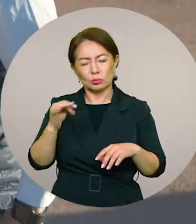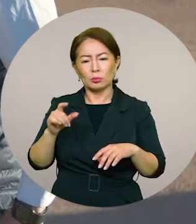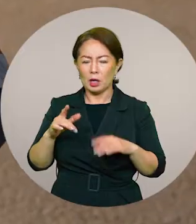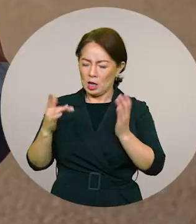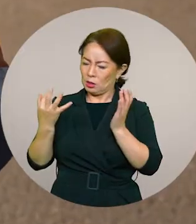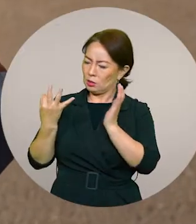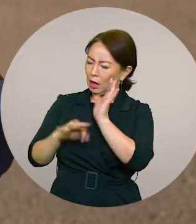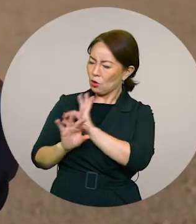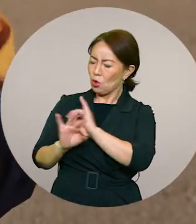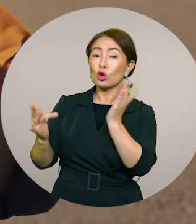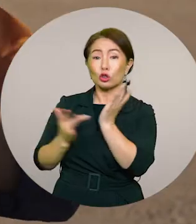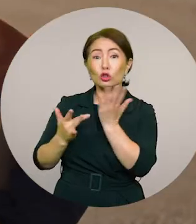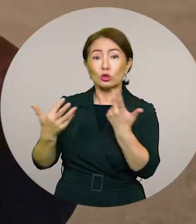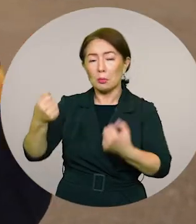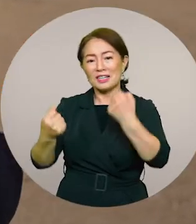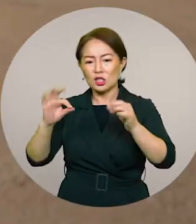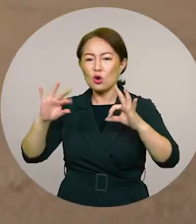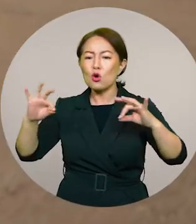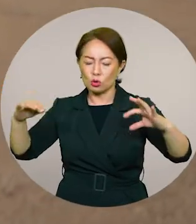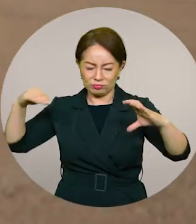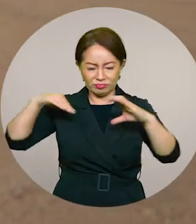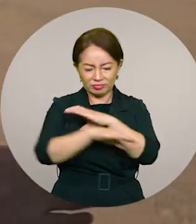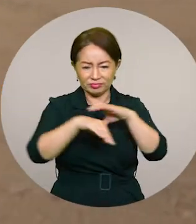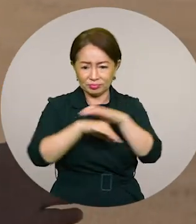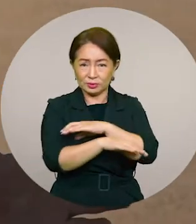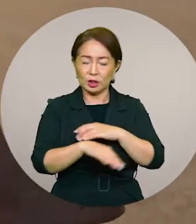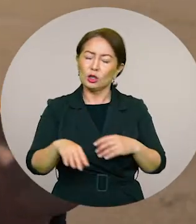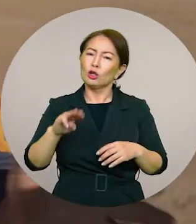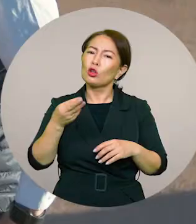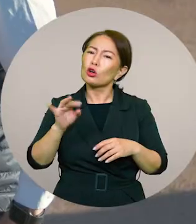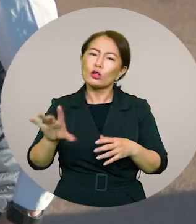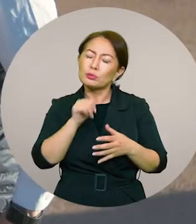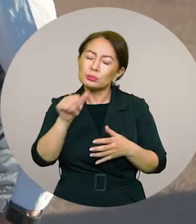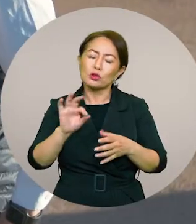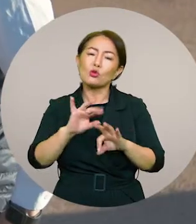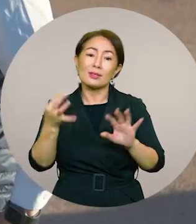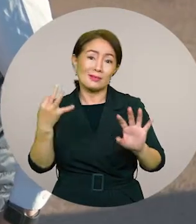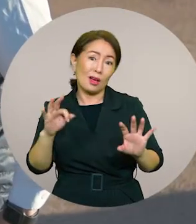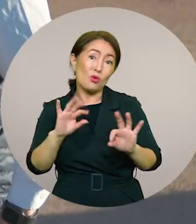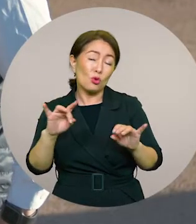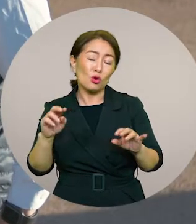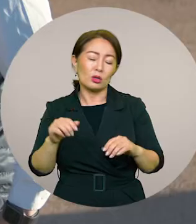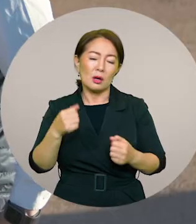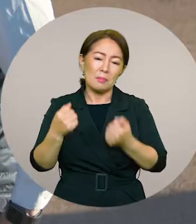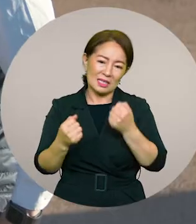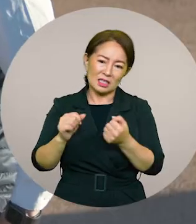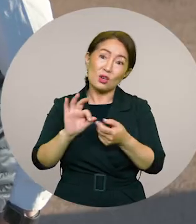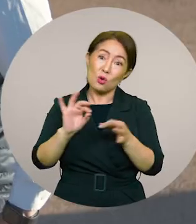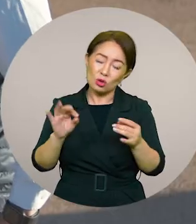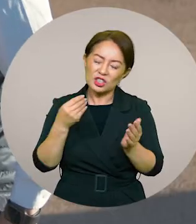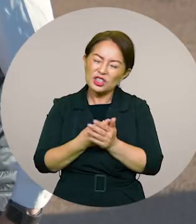баг. Тэгээ одоо 80 гаруй одоо төхөөрөмж гэсэн төрлийн биш. Нийтдээ. За энэ хүндээ гэх юм